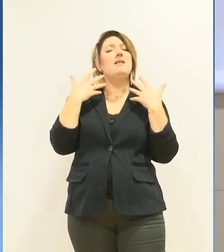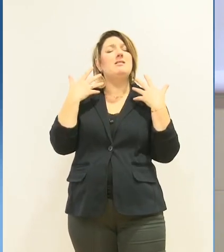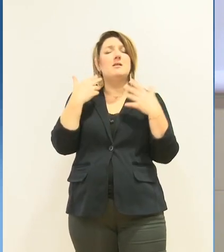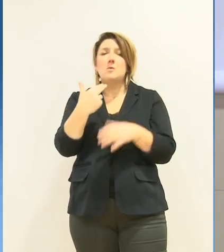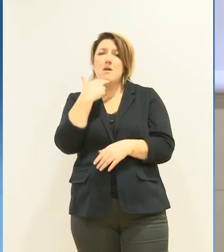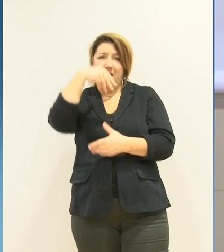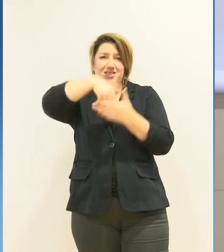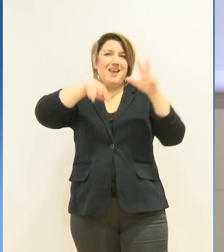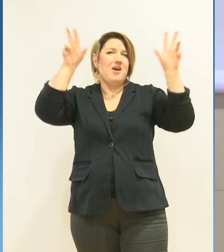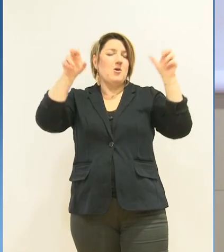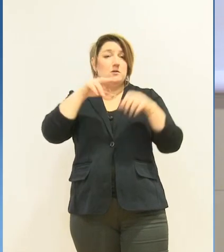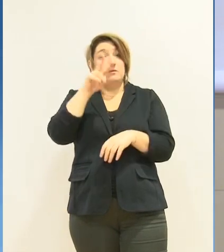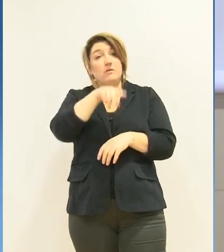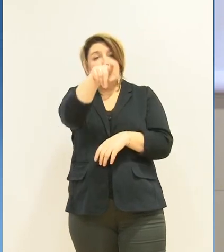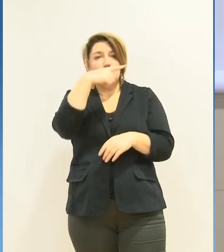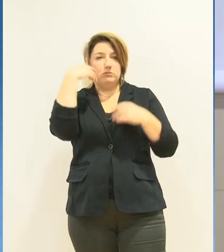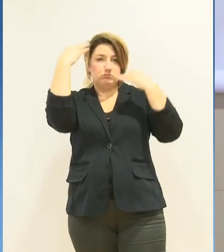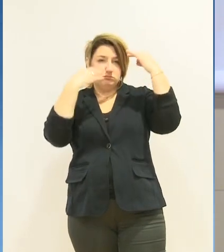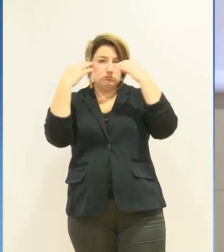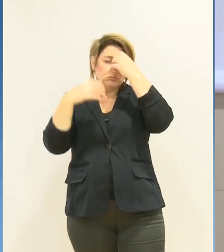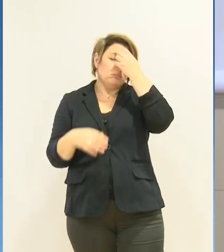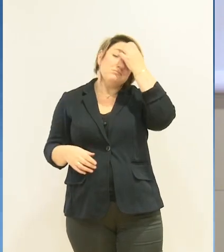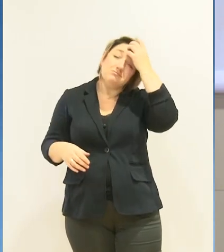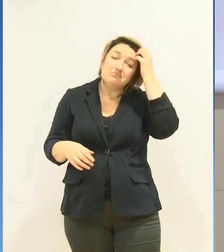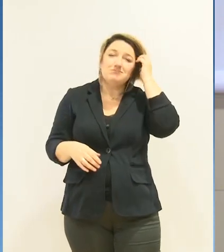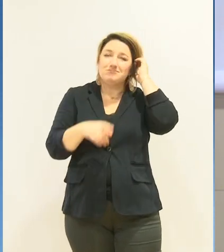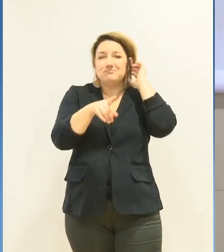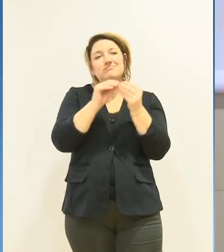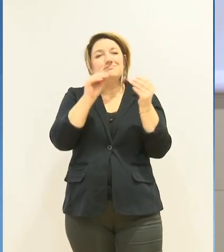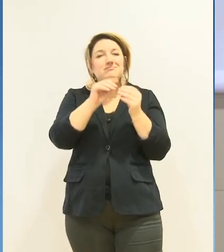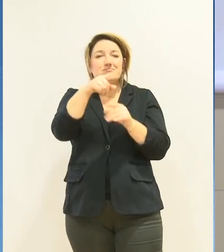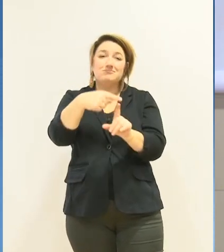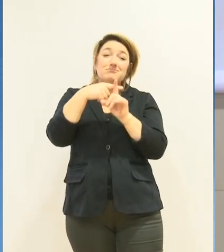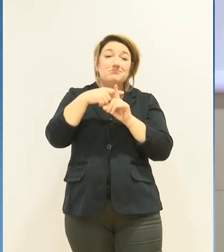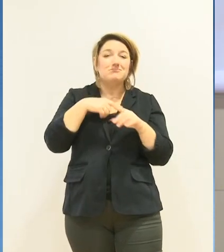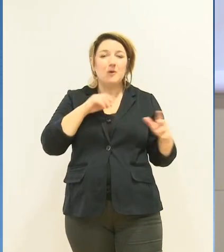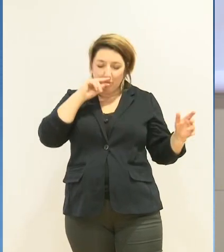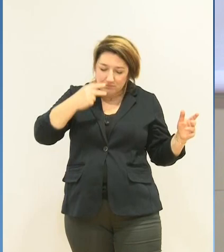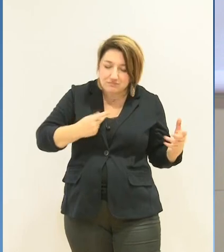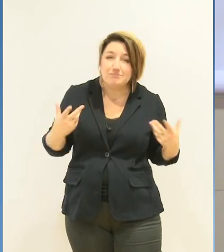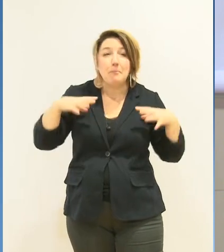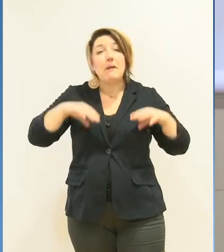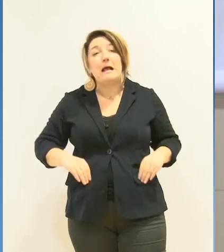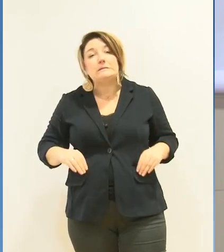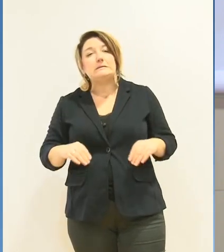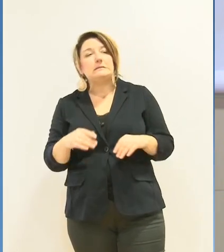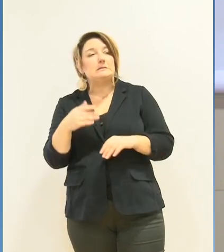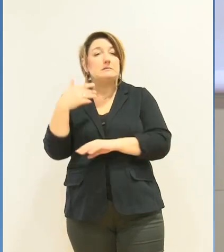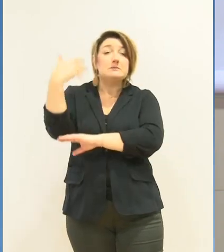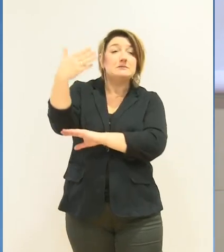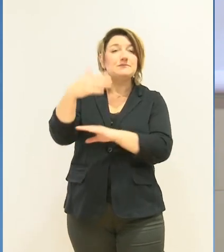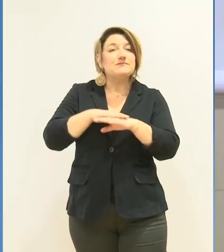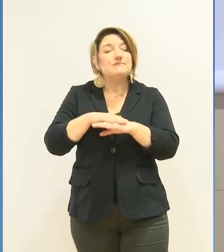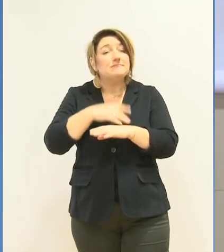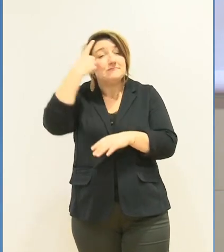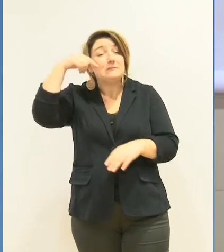le terme d' imposture quand on est dans votre position me semble pour le moins osé au conseil du 6 février 2017 vous n'aviez